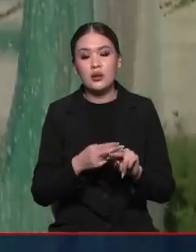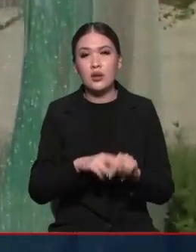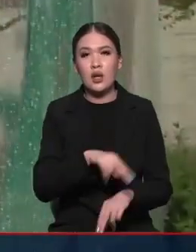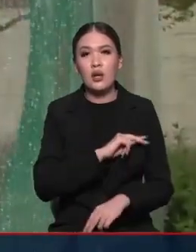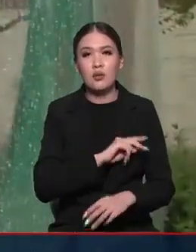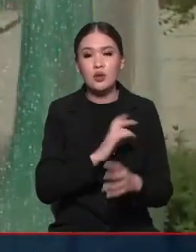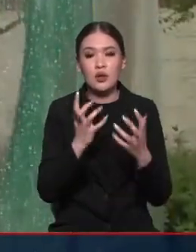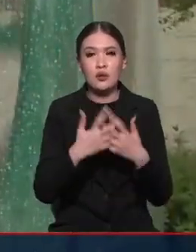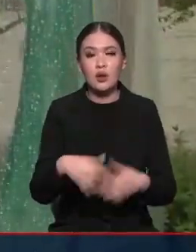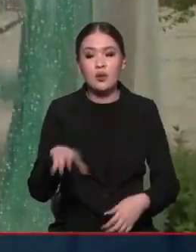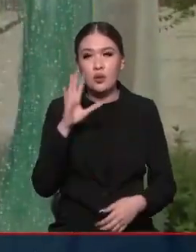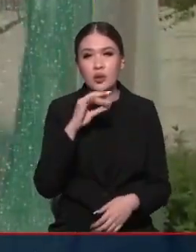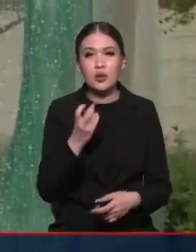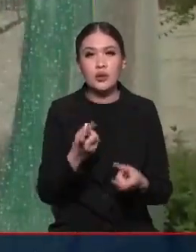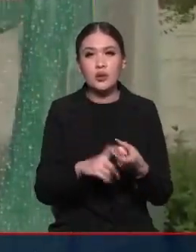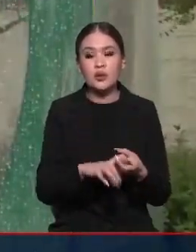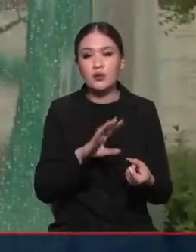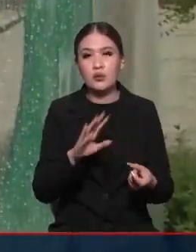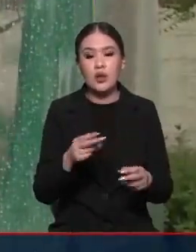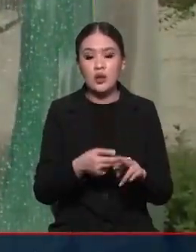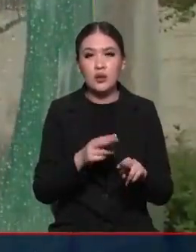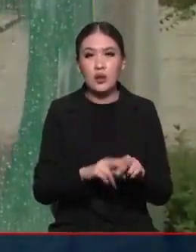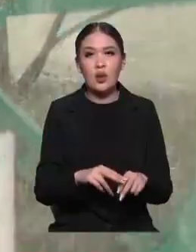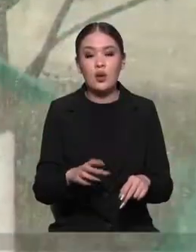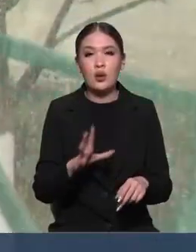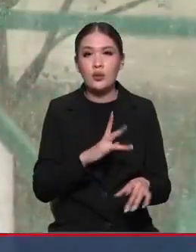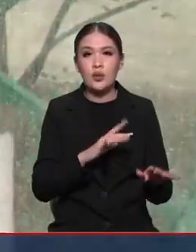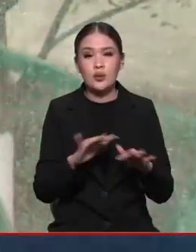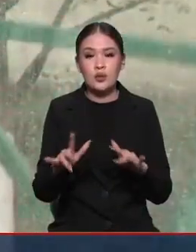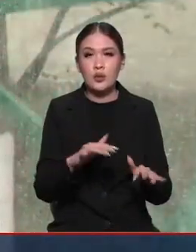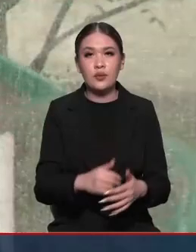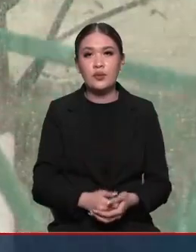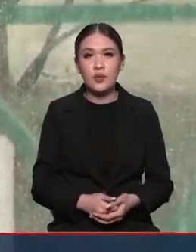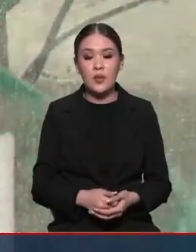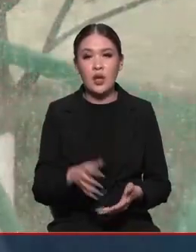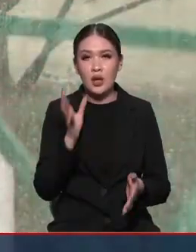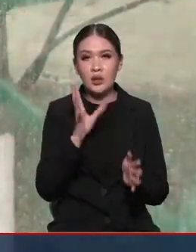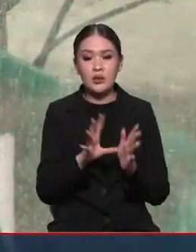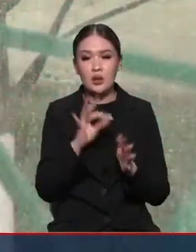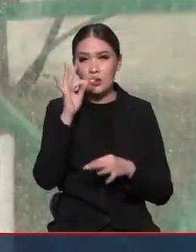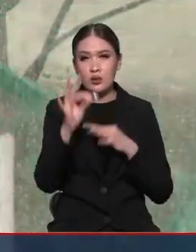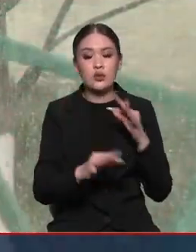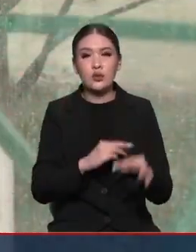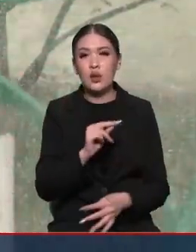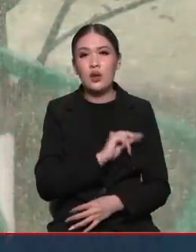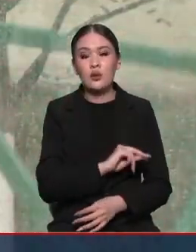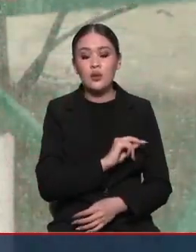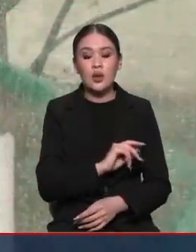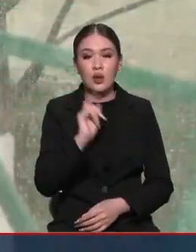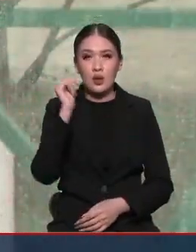работать автономно, вне зависимости от климатических условий. Он может вырабатывать электроэнергию круглосуточно в течение